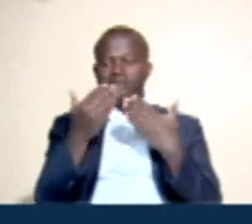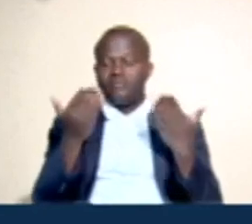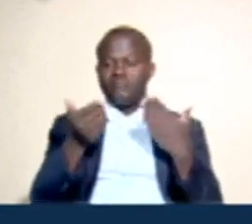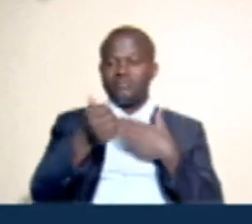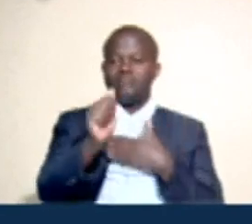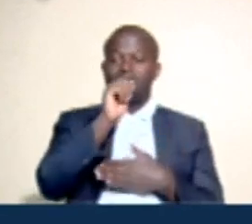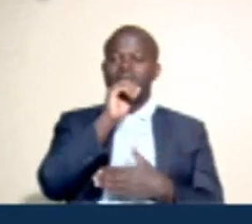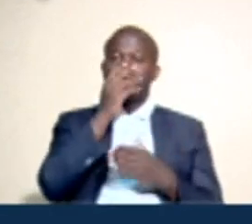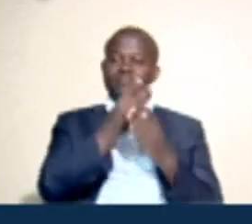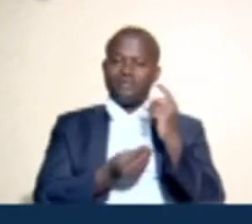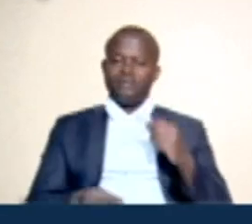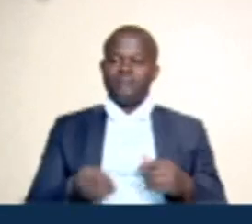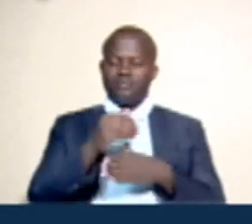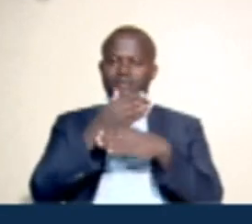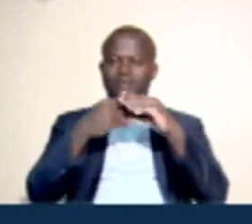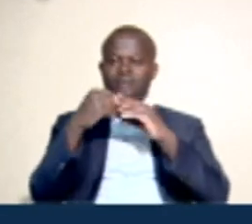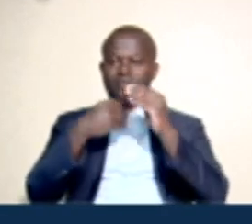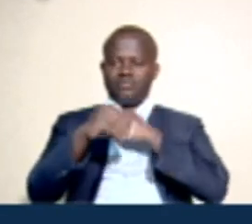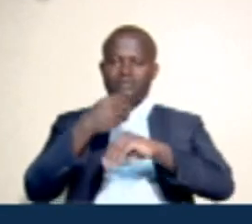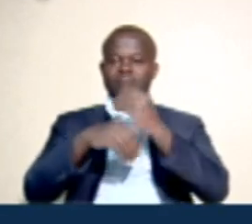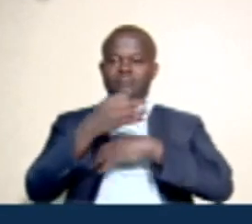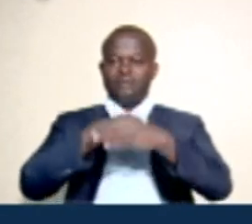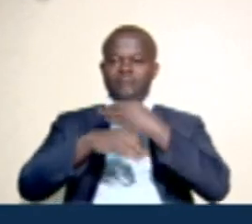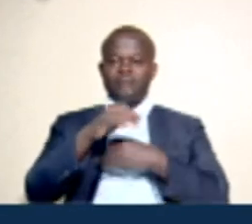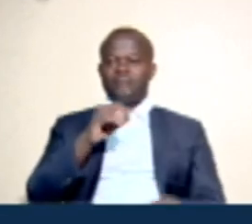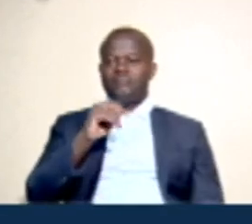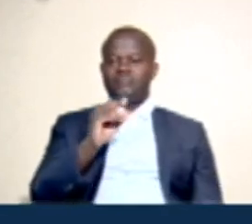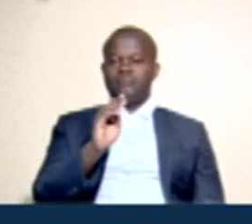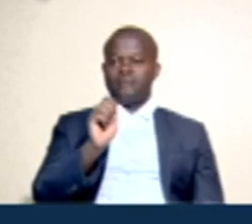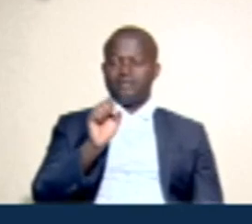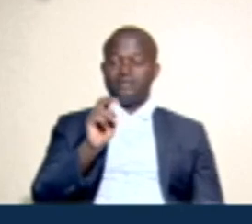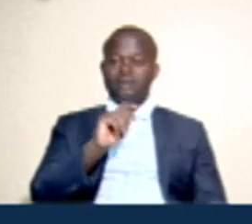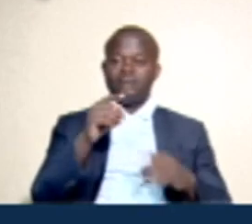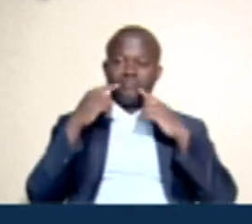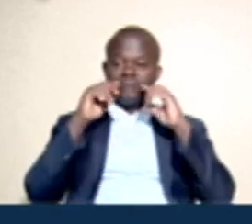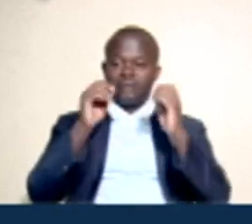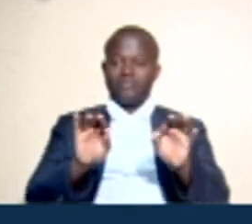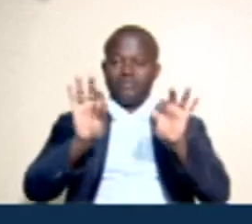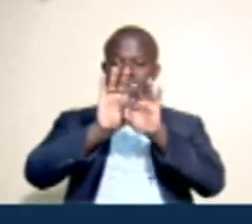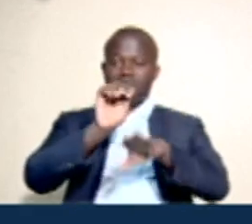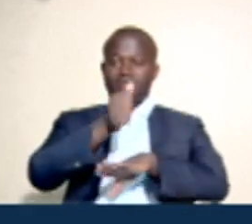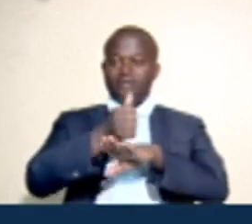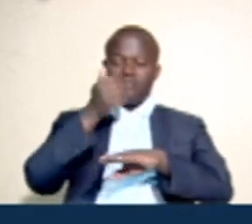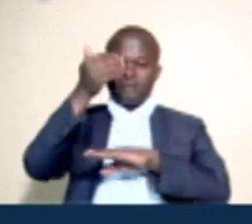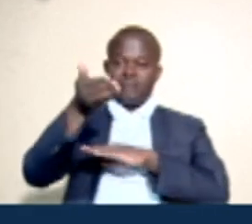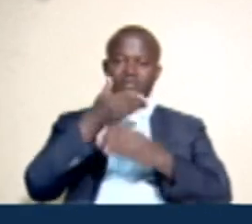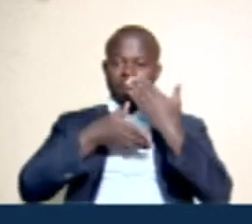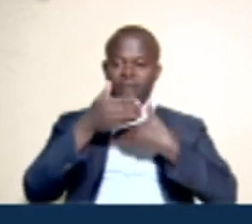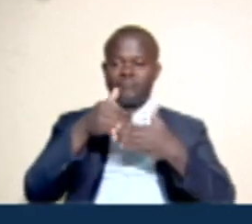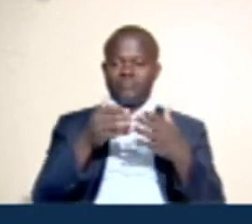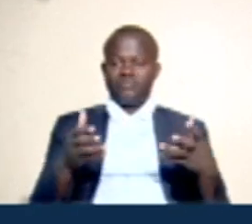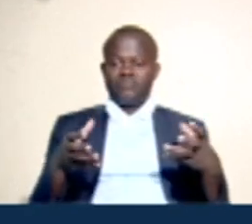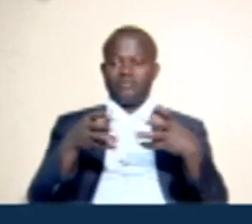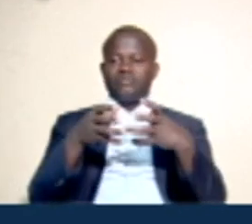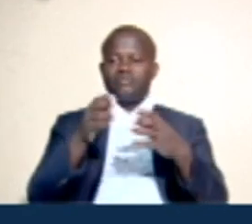we icyo gihombo. Minisitiri w'Ubucuruzi n'Inganda Gabitsinze Jean Chrysostome avuga ko ibi biciro byashyizweho nyuma ibiganiro byahuje